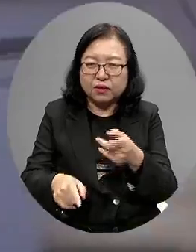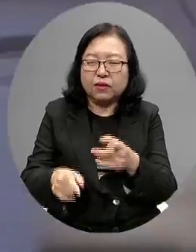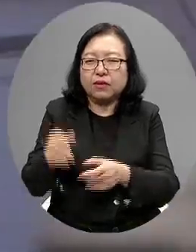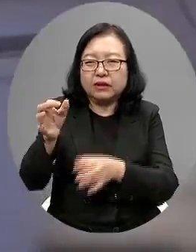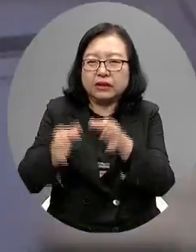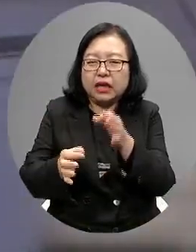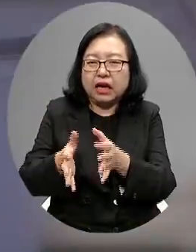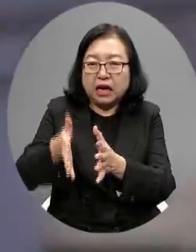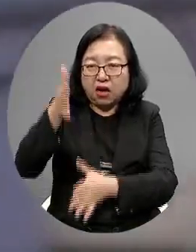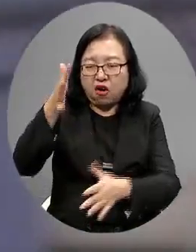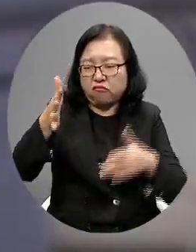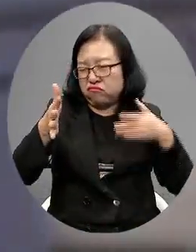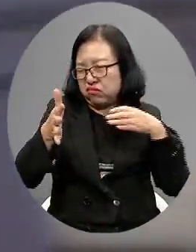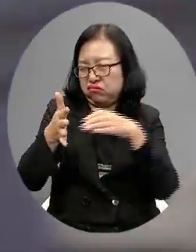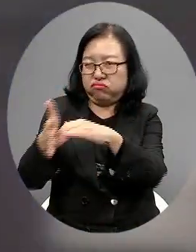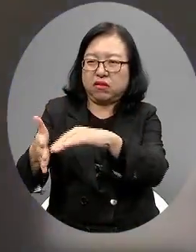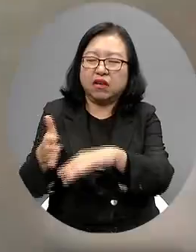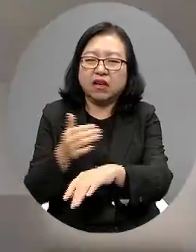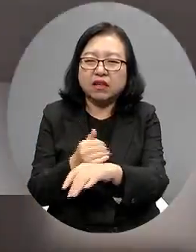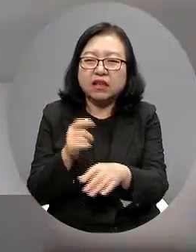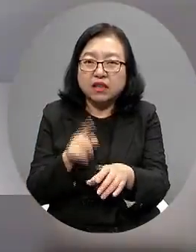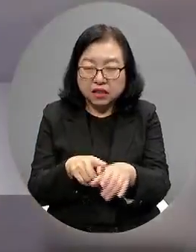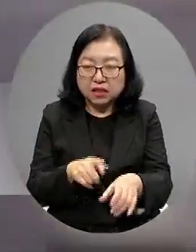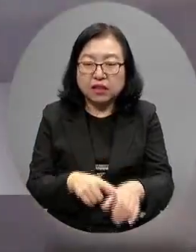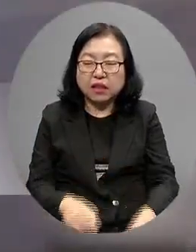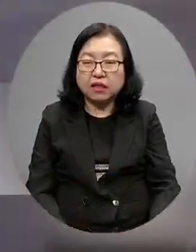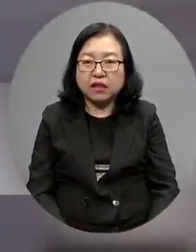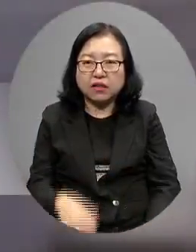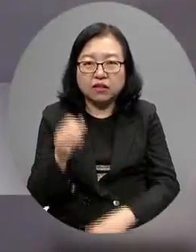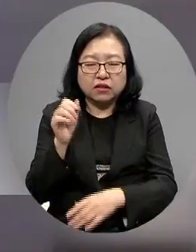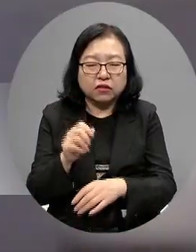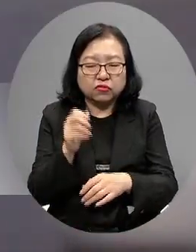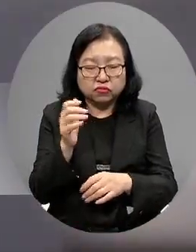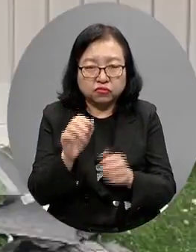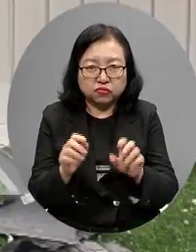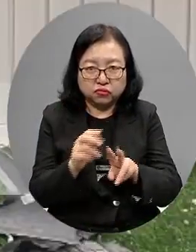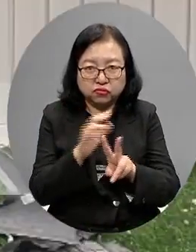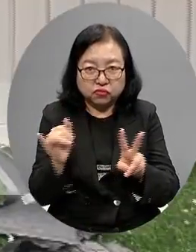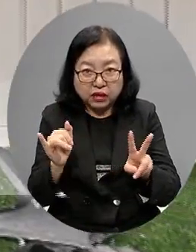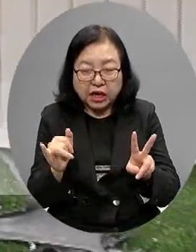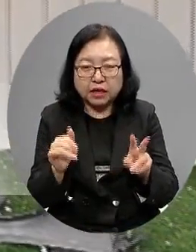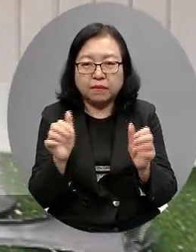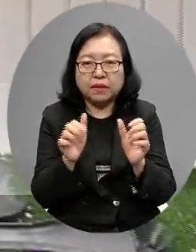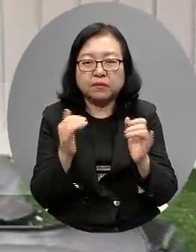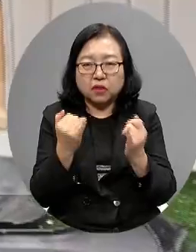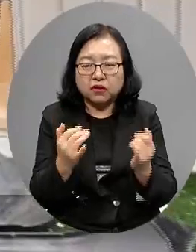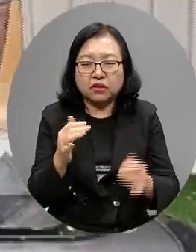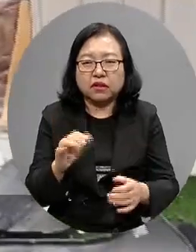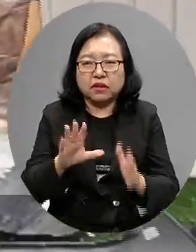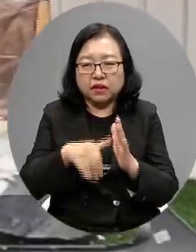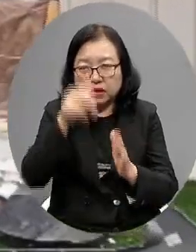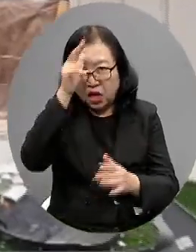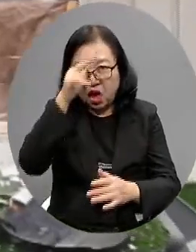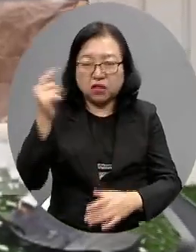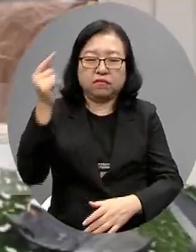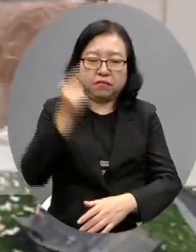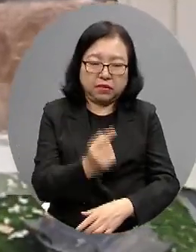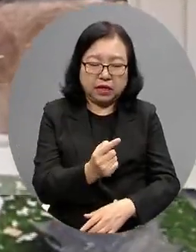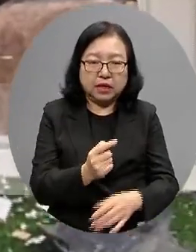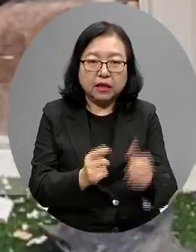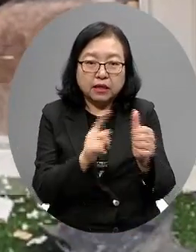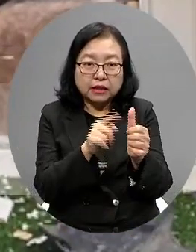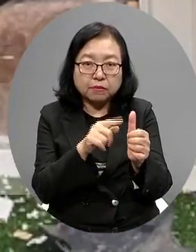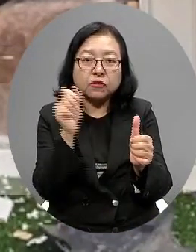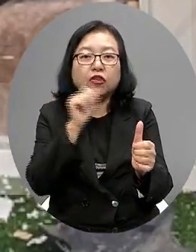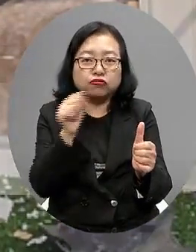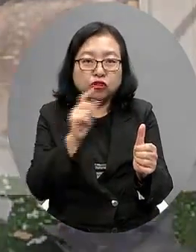상가로 돌진합니다이 차량의 탑승자는 20대 남녀 당시 출동한 경찰은 남성이 차량을 운전했다는